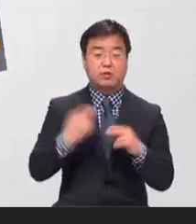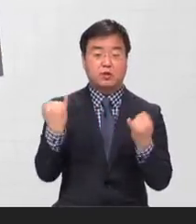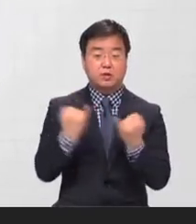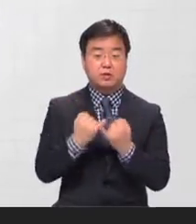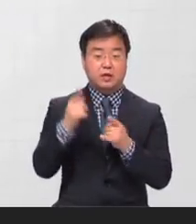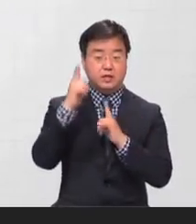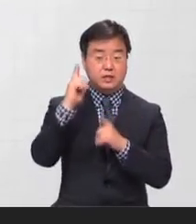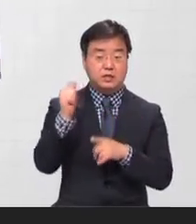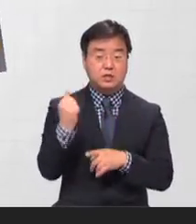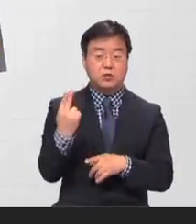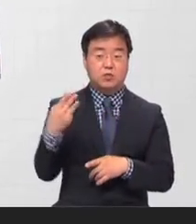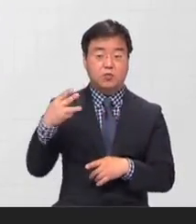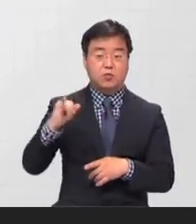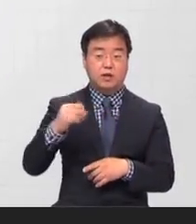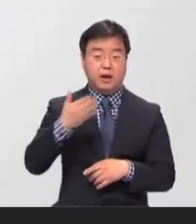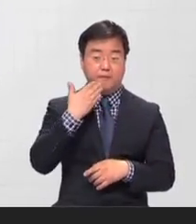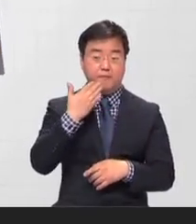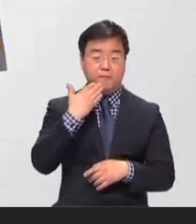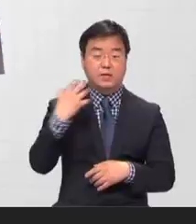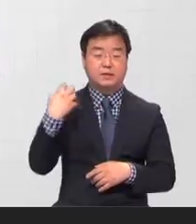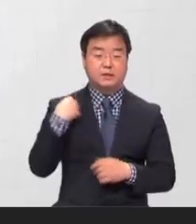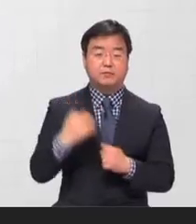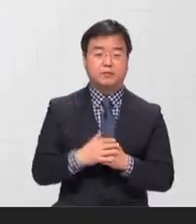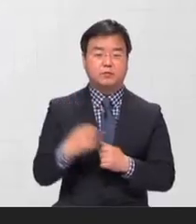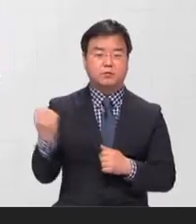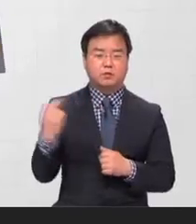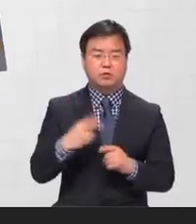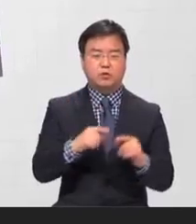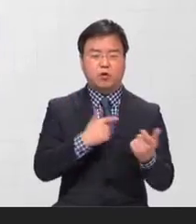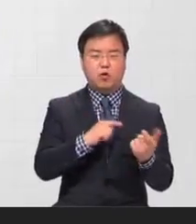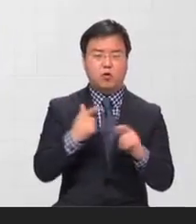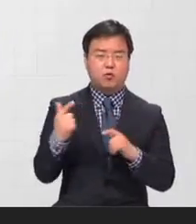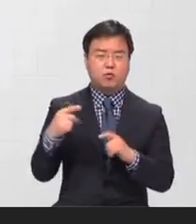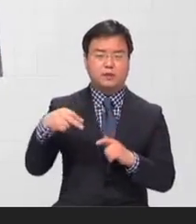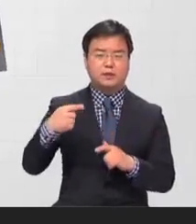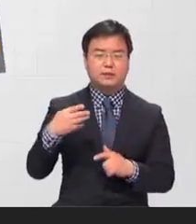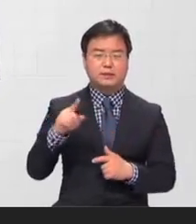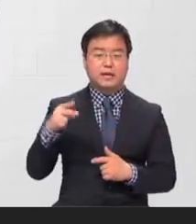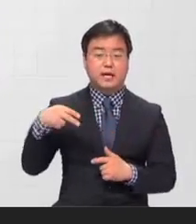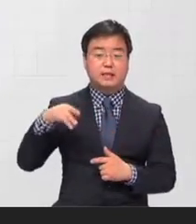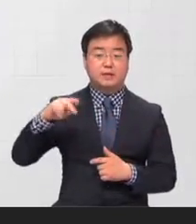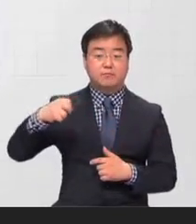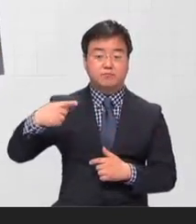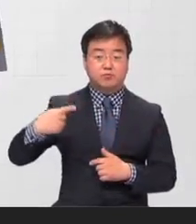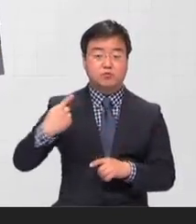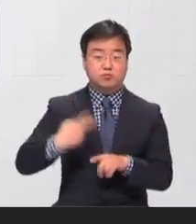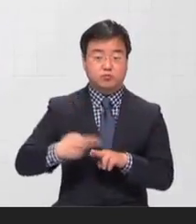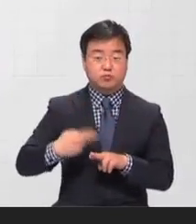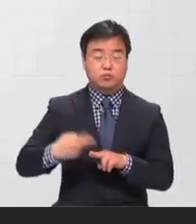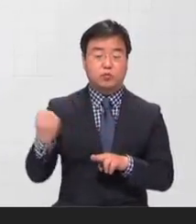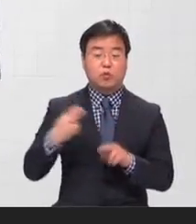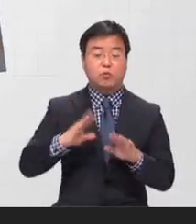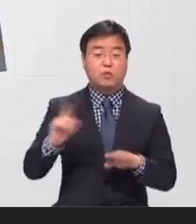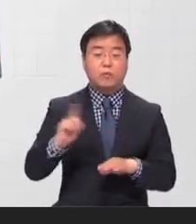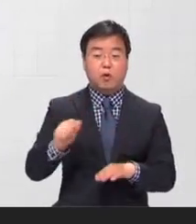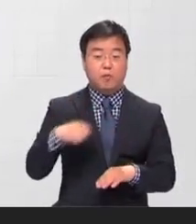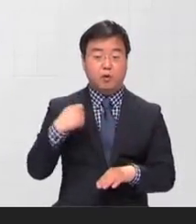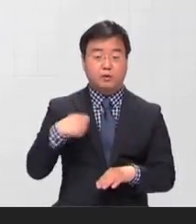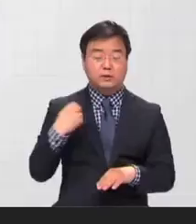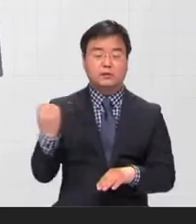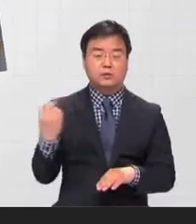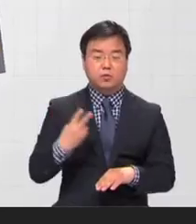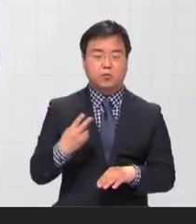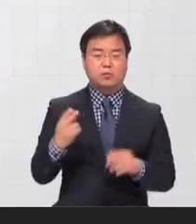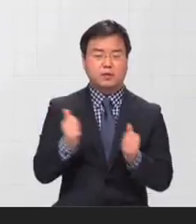먹는 담당이었고 스타 셰프 남자들 요리. 네. 스타 셰프 밑에 오늘 뭐 먹지? 이거 신동엽 씨, 성시경 씨 남자들 요리. 네. 정글의